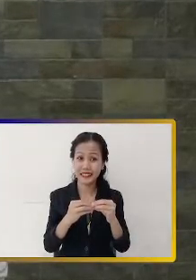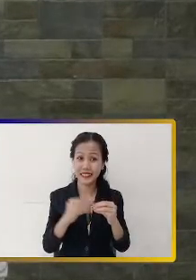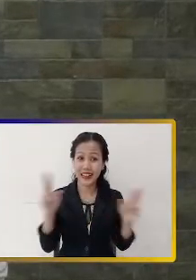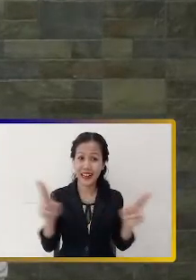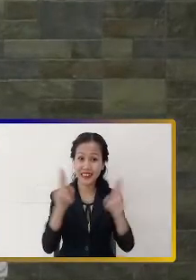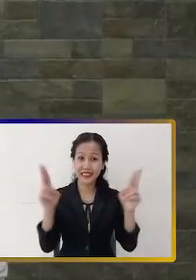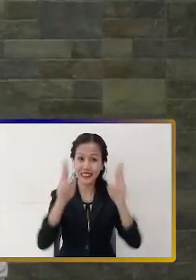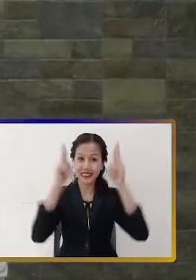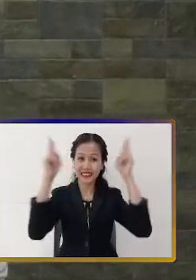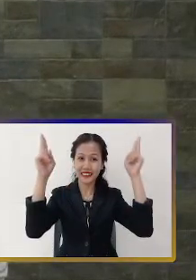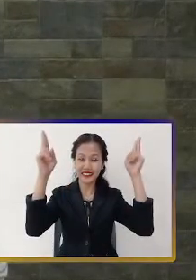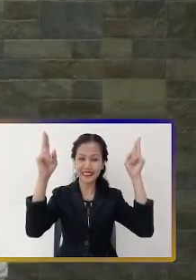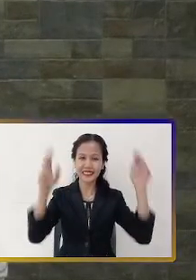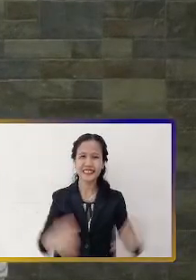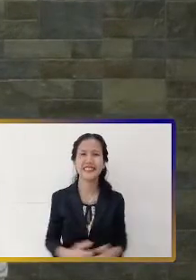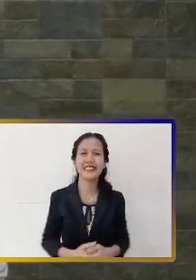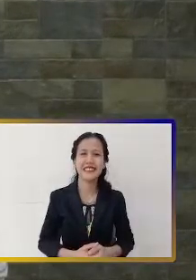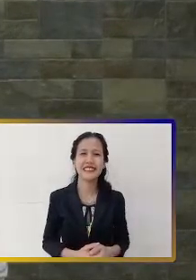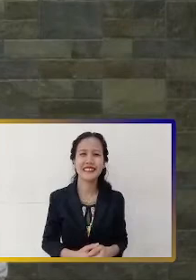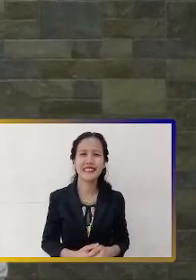Hallelujah!